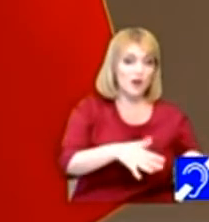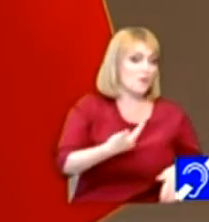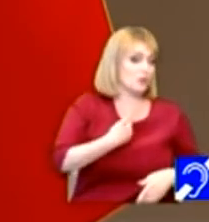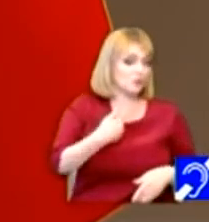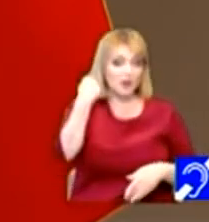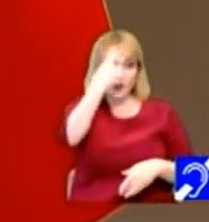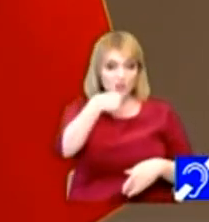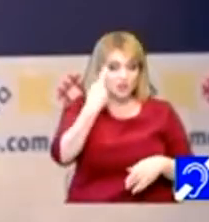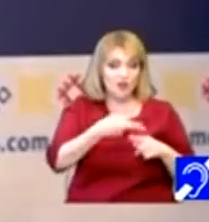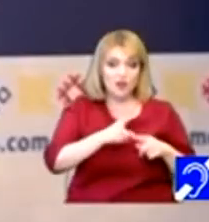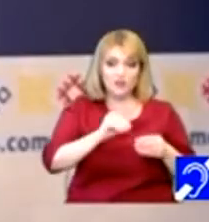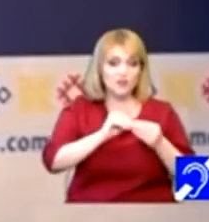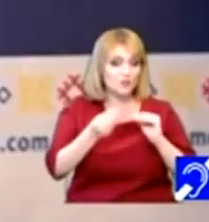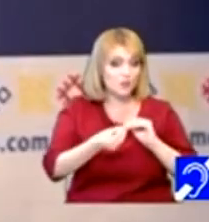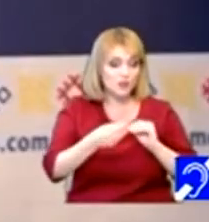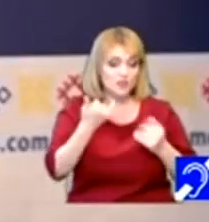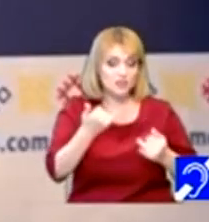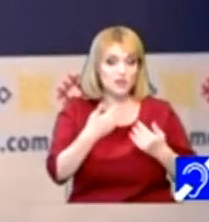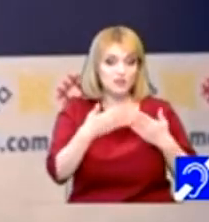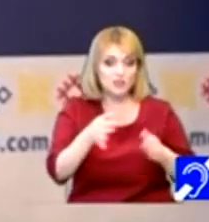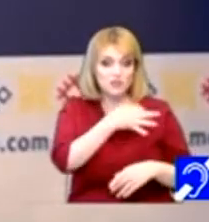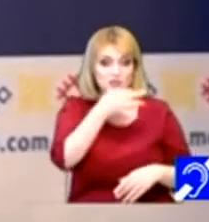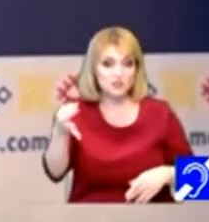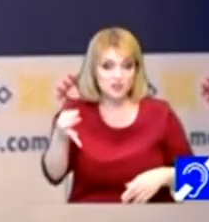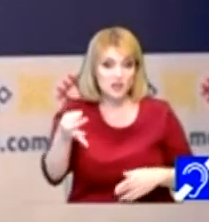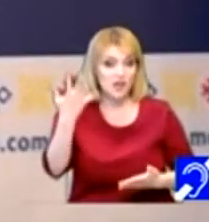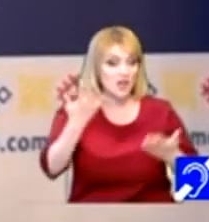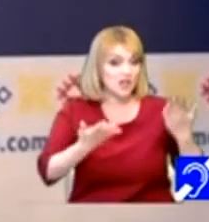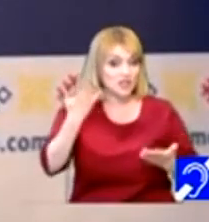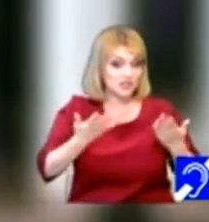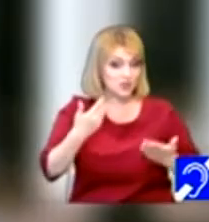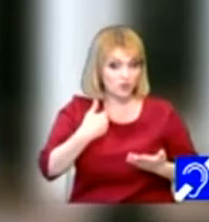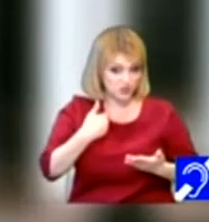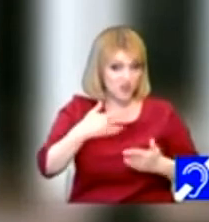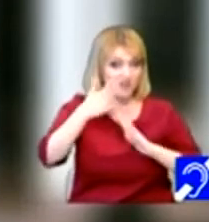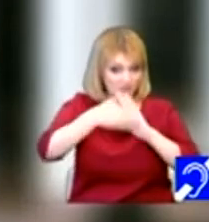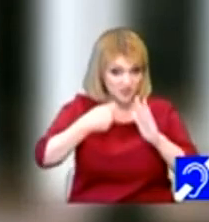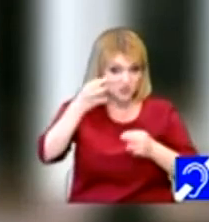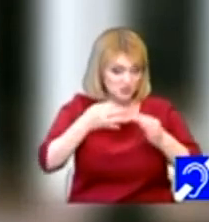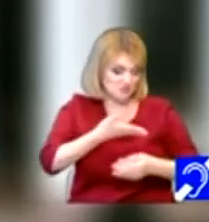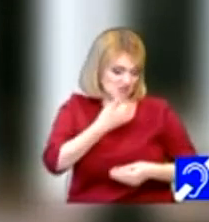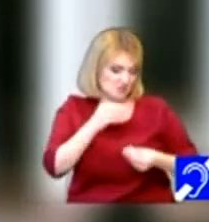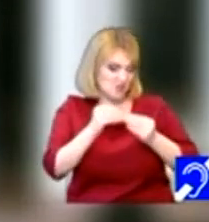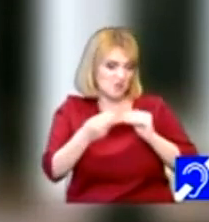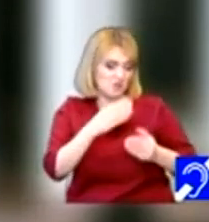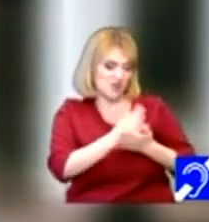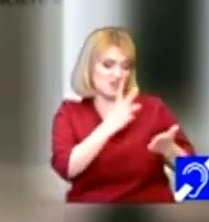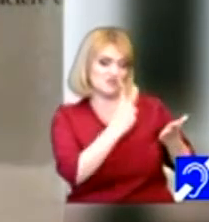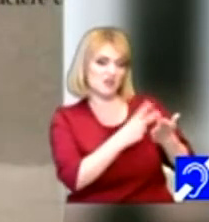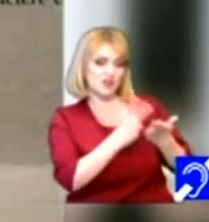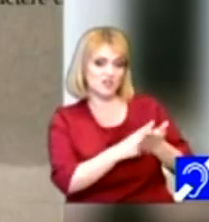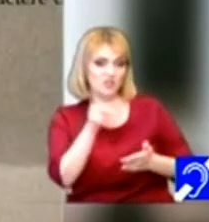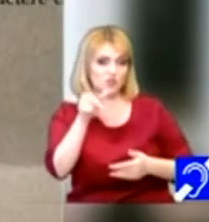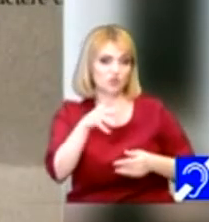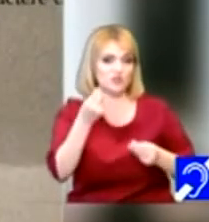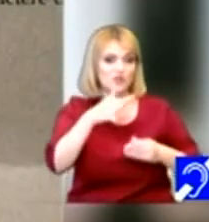problemă să ies în fața dumneavoastră să spun cum este. Dacă vrea dumneavoastră să judece, poftim. Dorin Chirtoacă mai spune că președintele Republicii